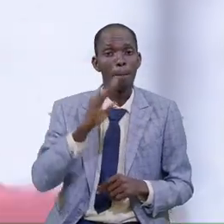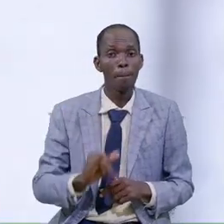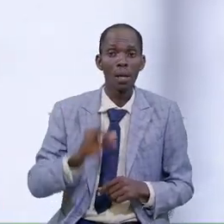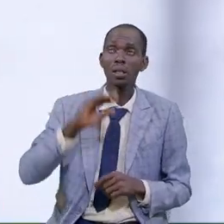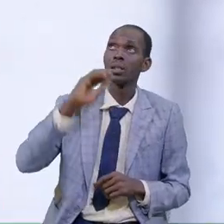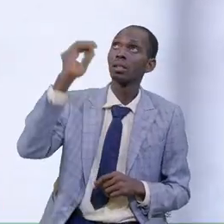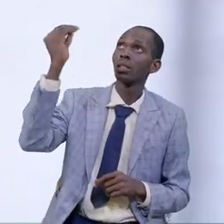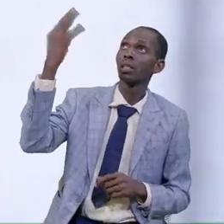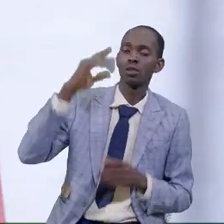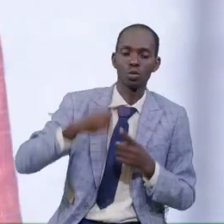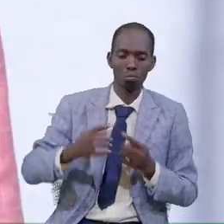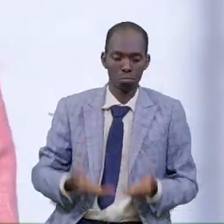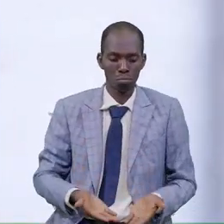élever,